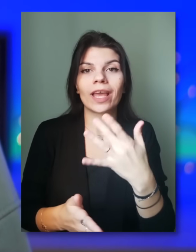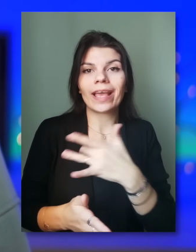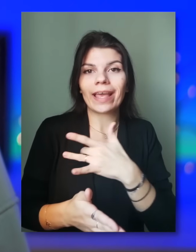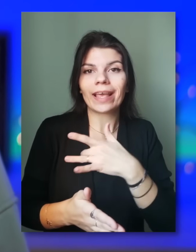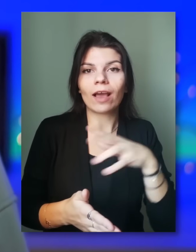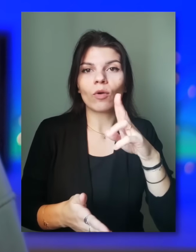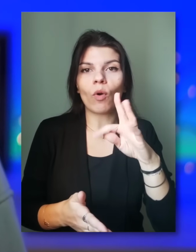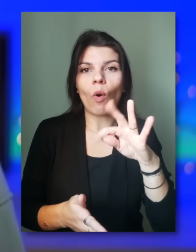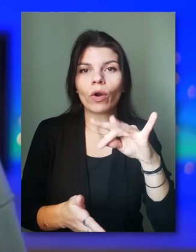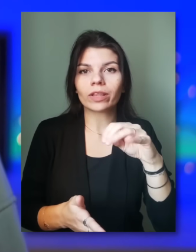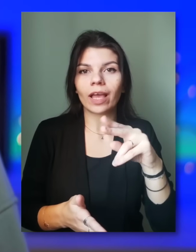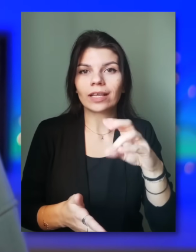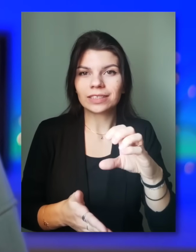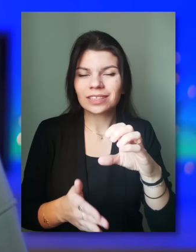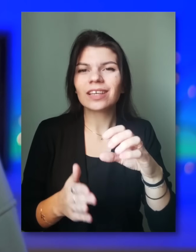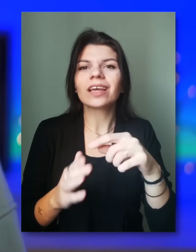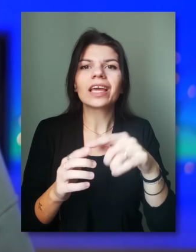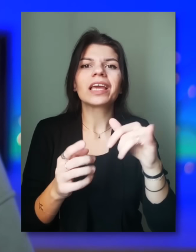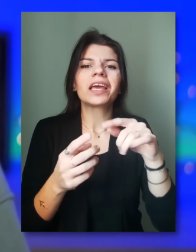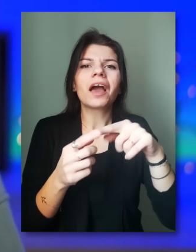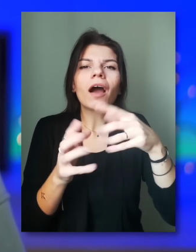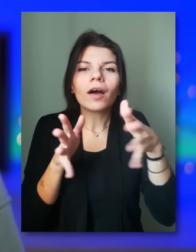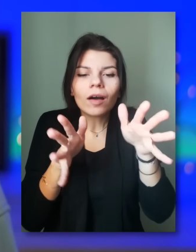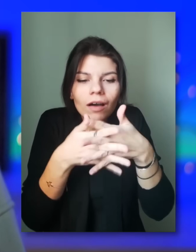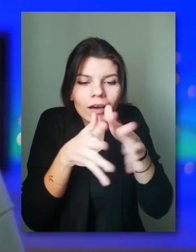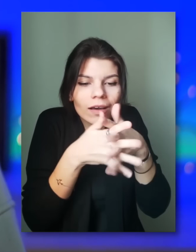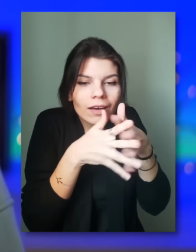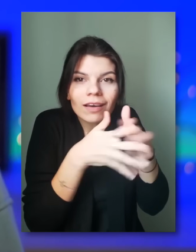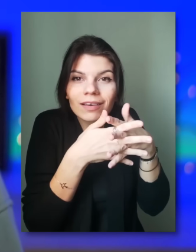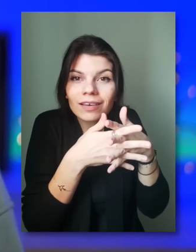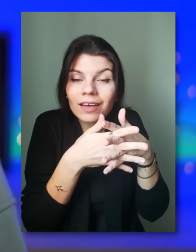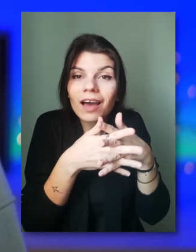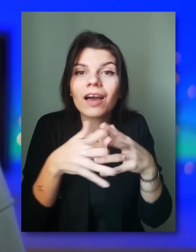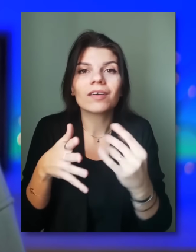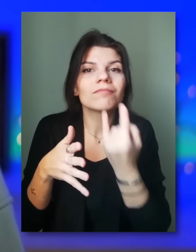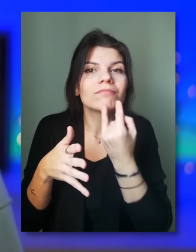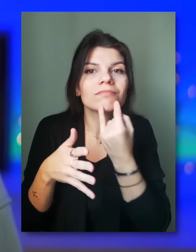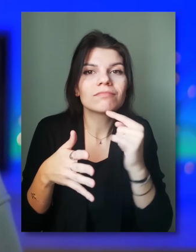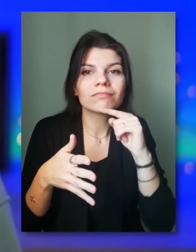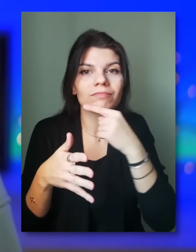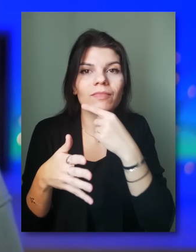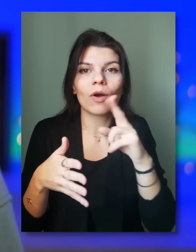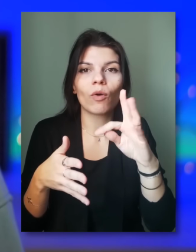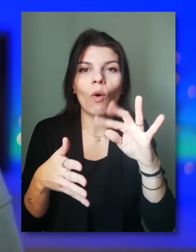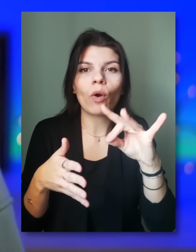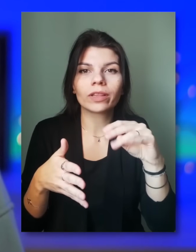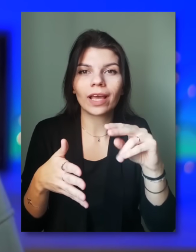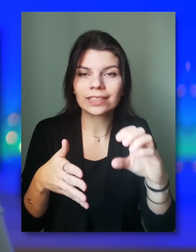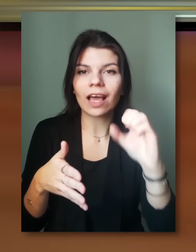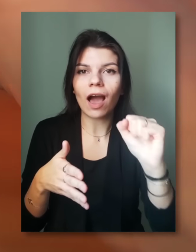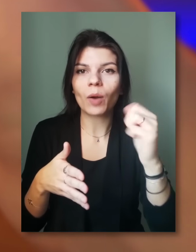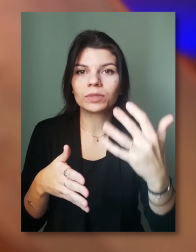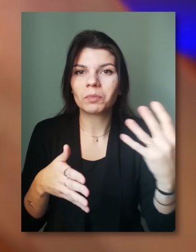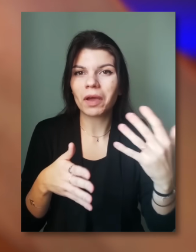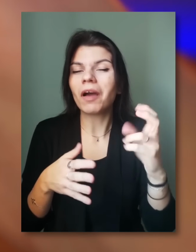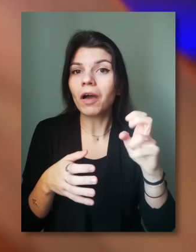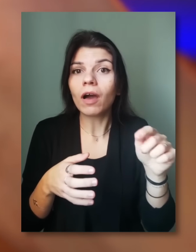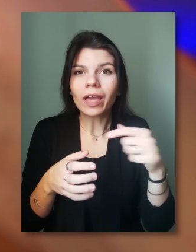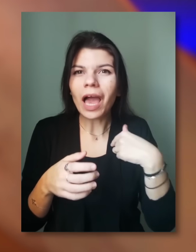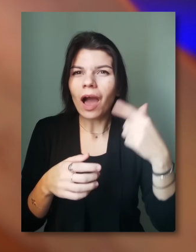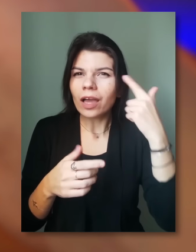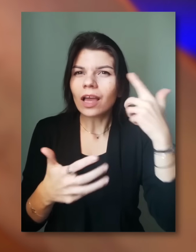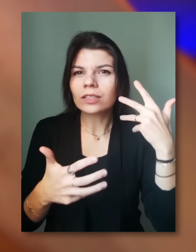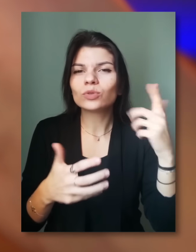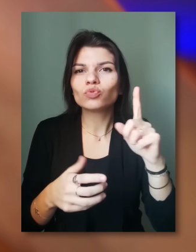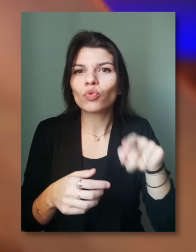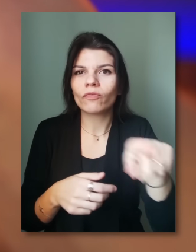маютьчотириспільніядраCortex-A76, атретійкластермаєчотири енергоефективніядраCortex-A55.Я розумію,щоці